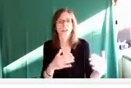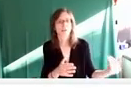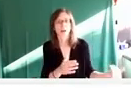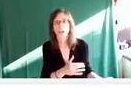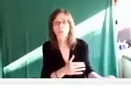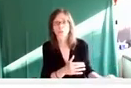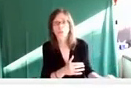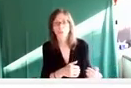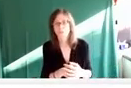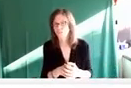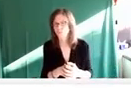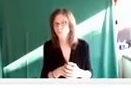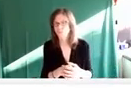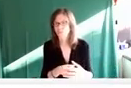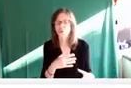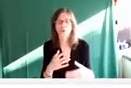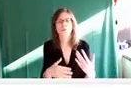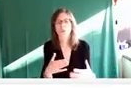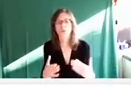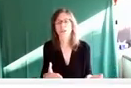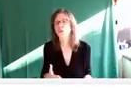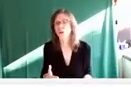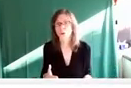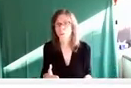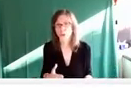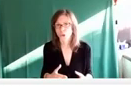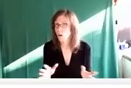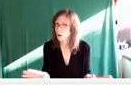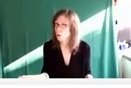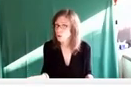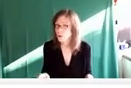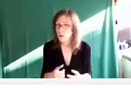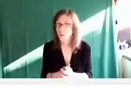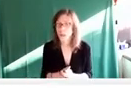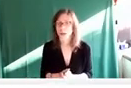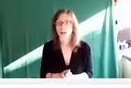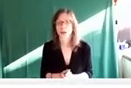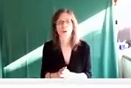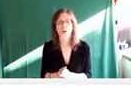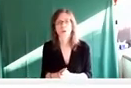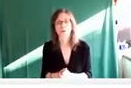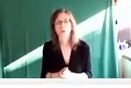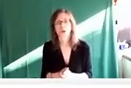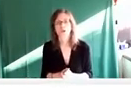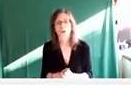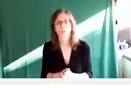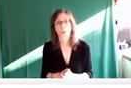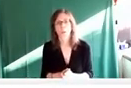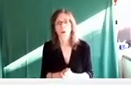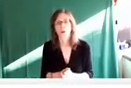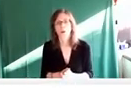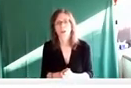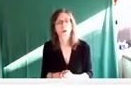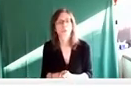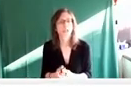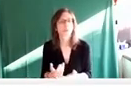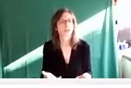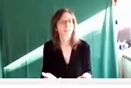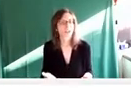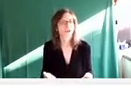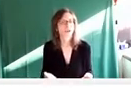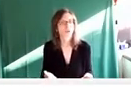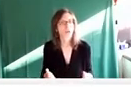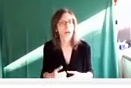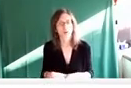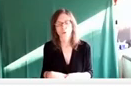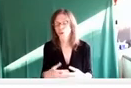soit à intervalles réguliers, soit quand vous avez fait des changements majeurs. Encore là, ça dépend de vos projets. Développer des bonnes